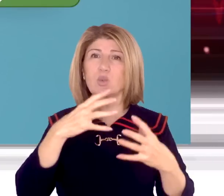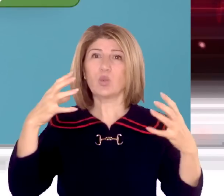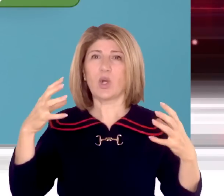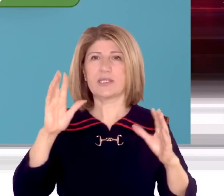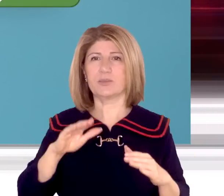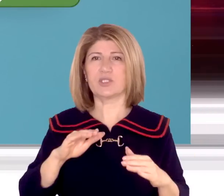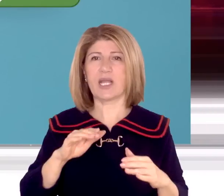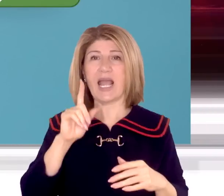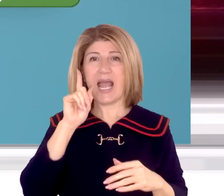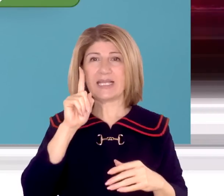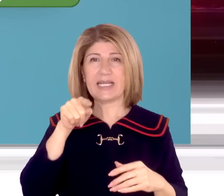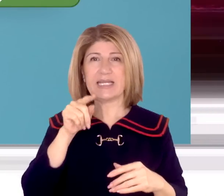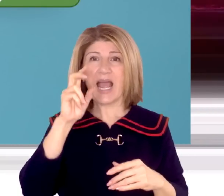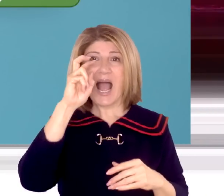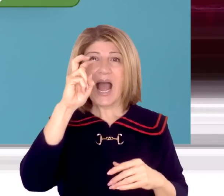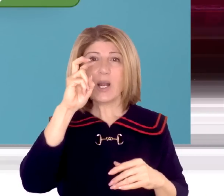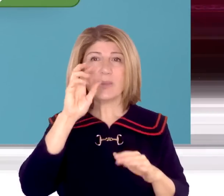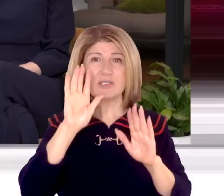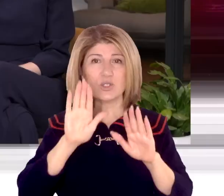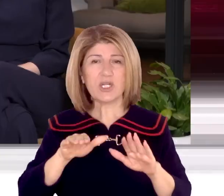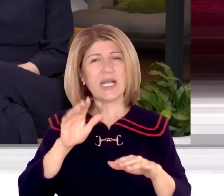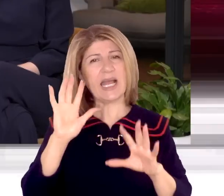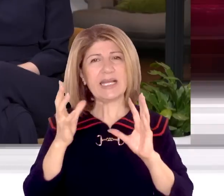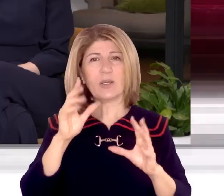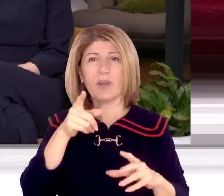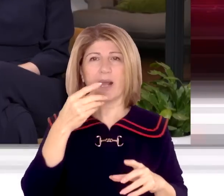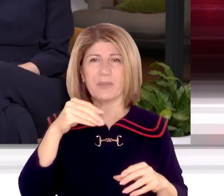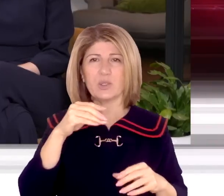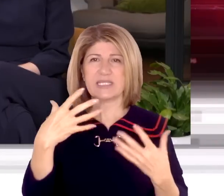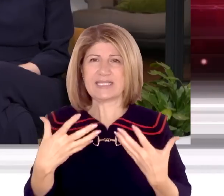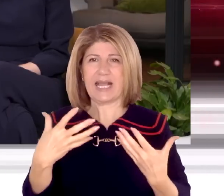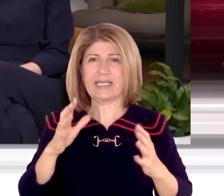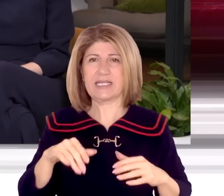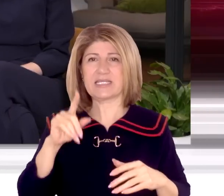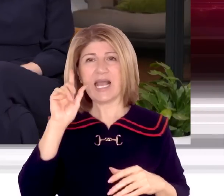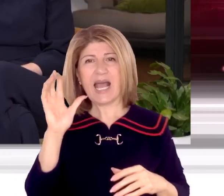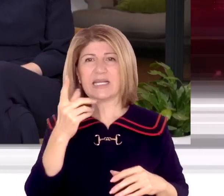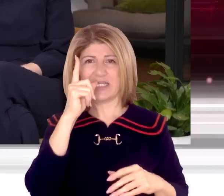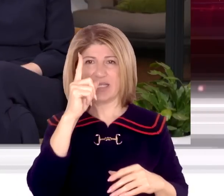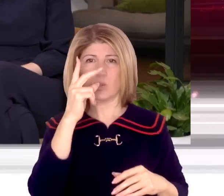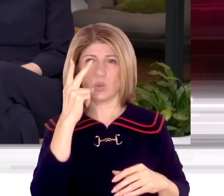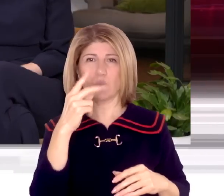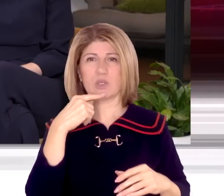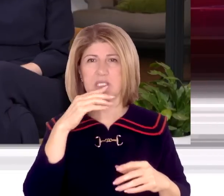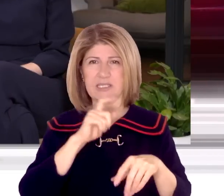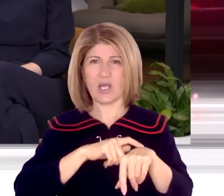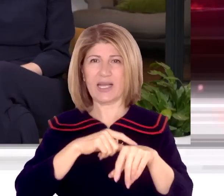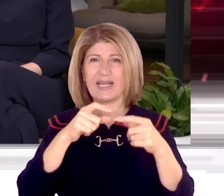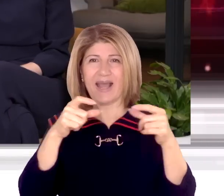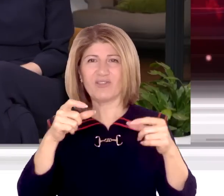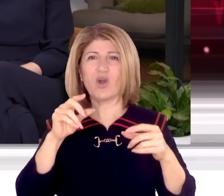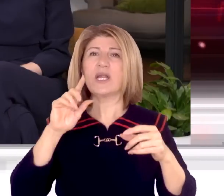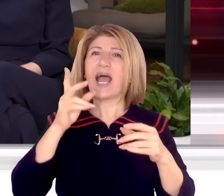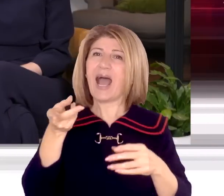غیر طبیعی شدید یا طولانیه. اگه این علائم رو دارید احتمالاً پریودتون سنگین به حساب میاد. اگه